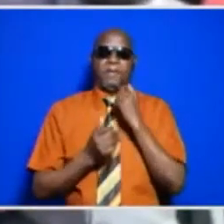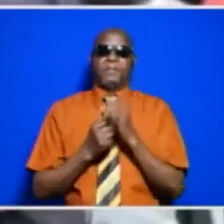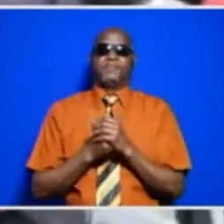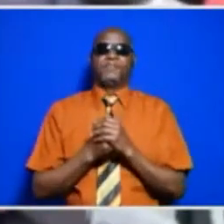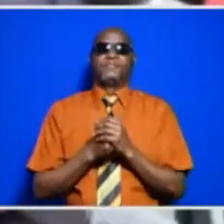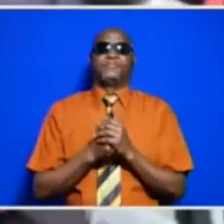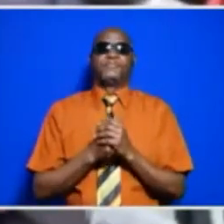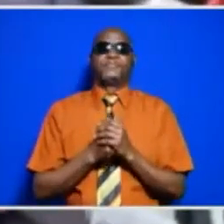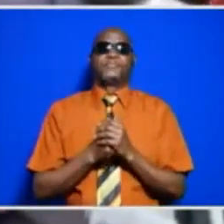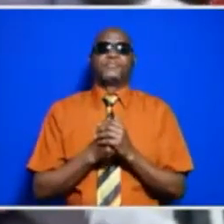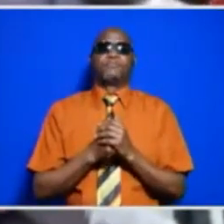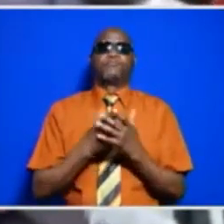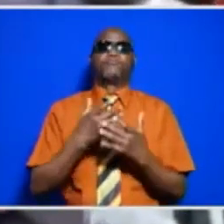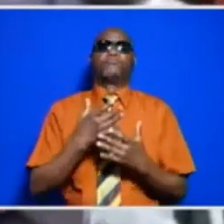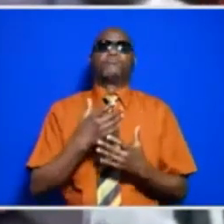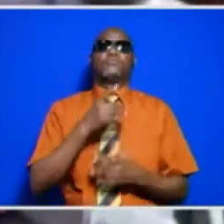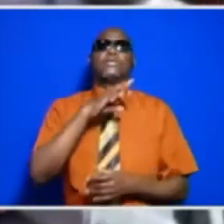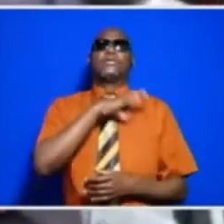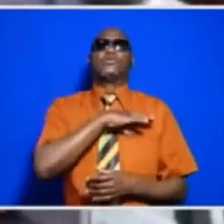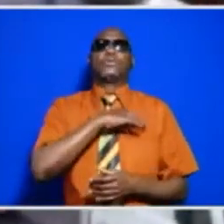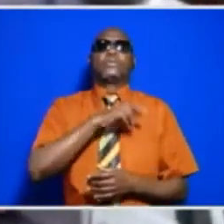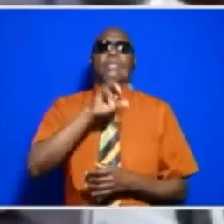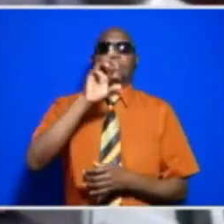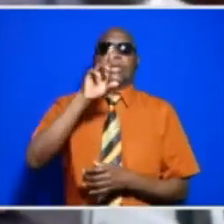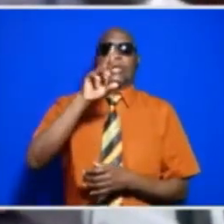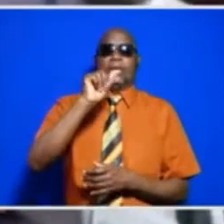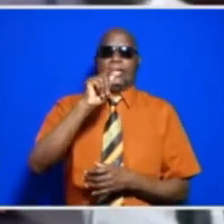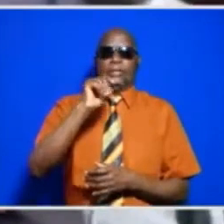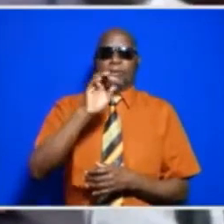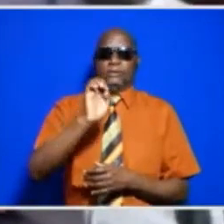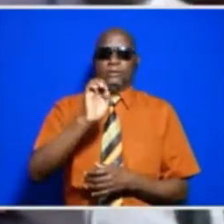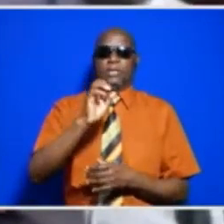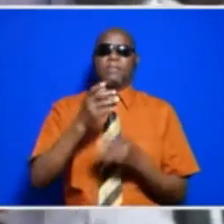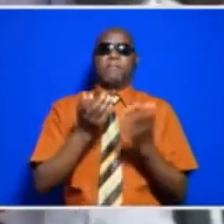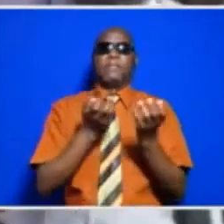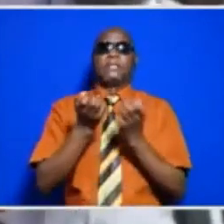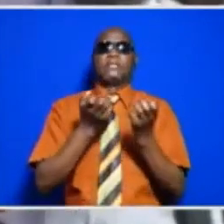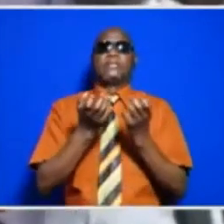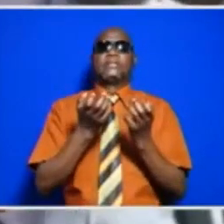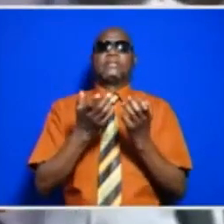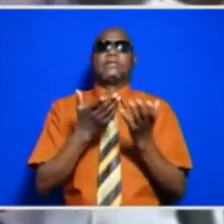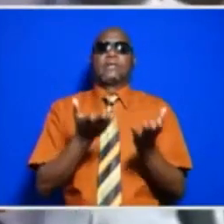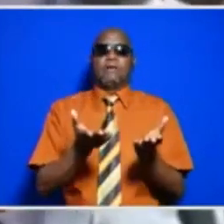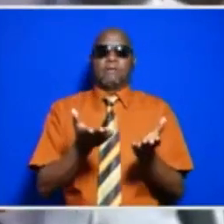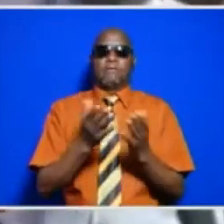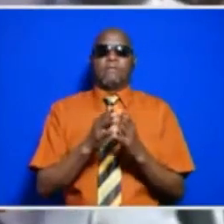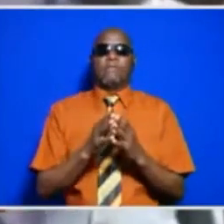Riba, yani interest rates ambazo wanabiashara wanapo